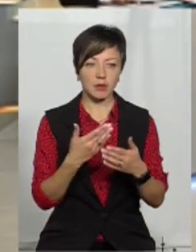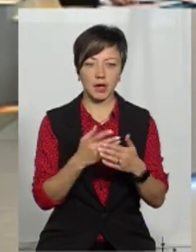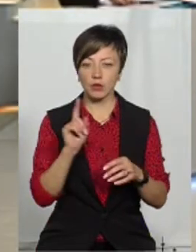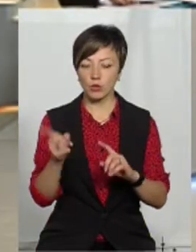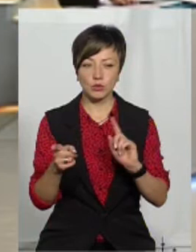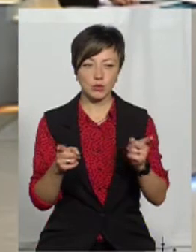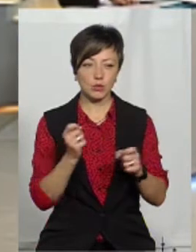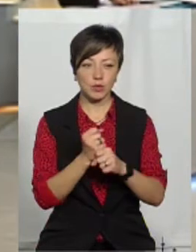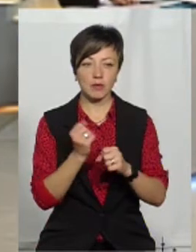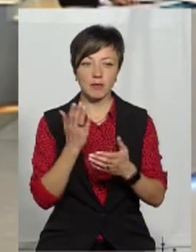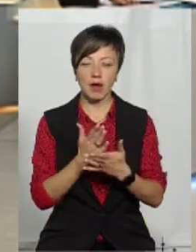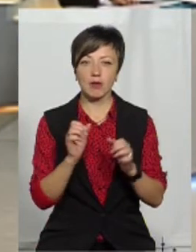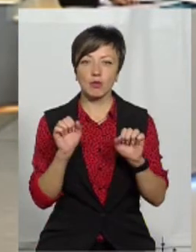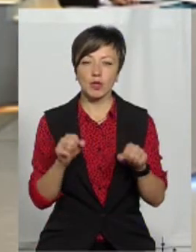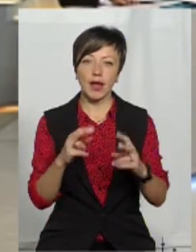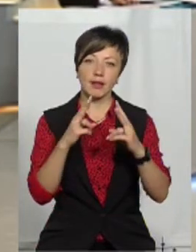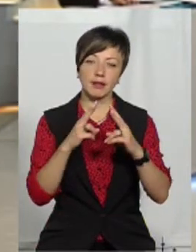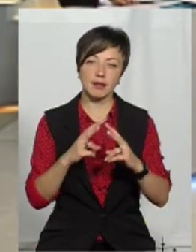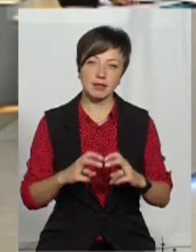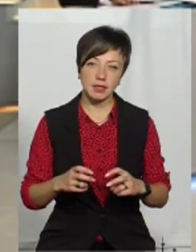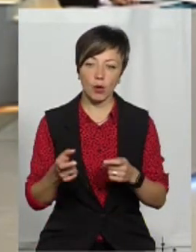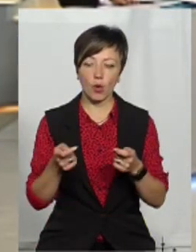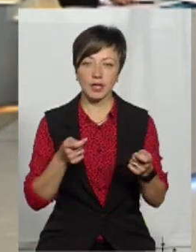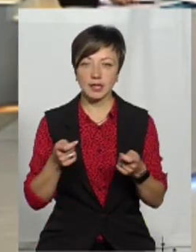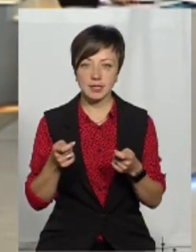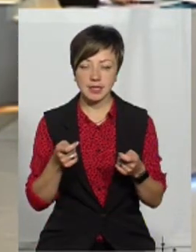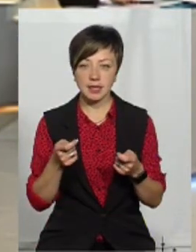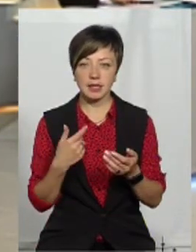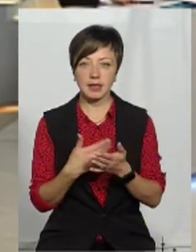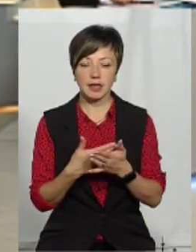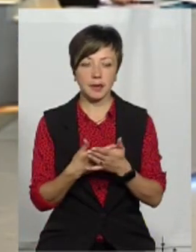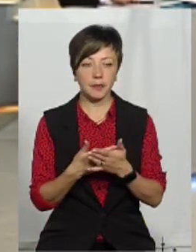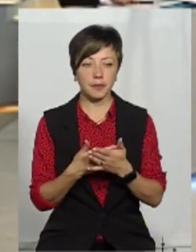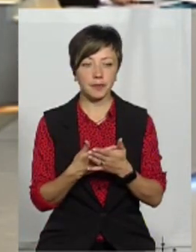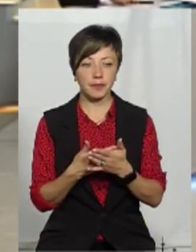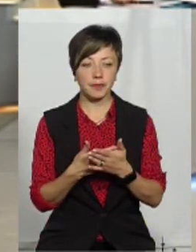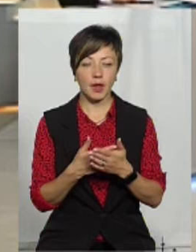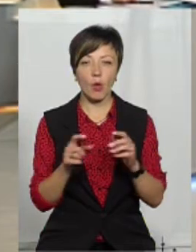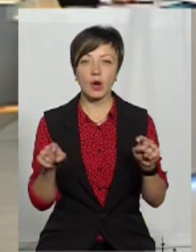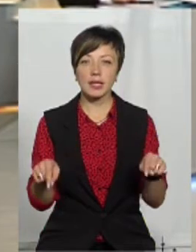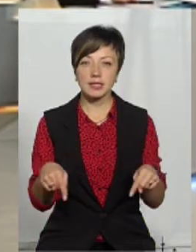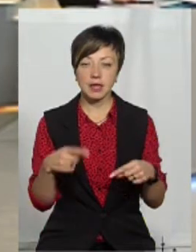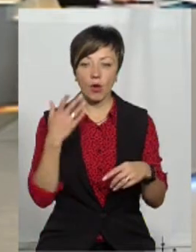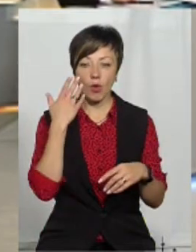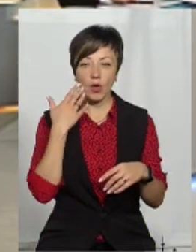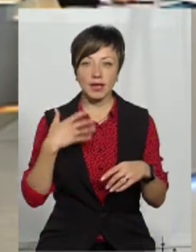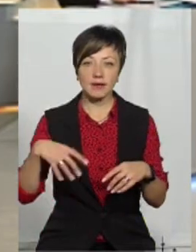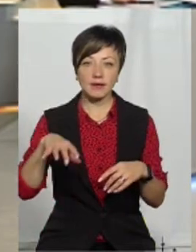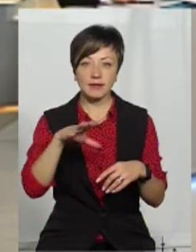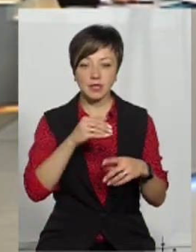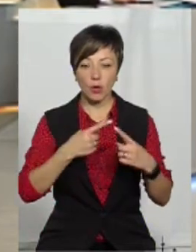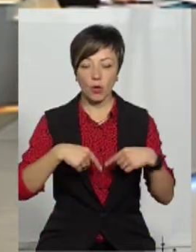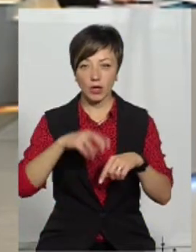то. Він має тільки можливості аналітичні, координаційні і рекомендаційні. Але коли це всі органи